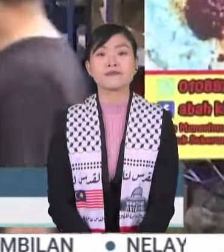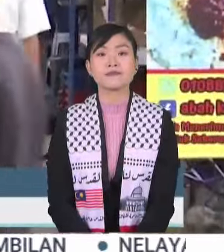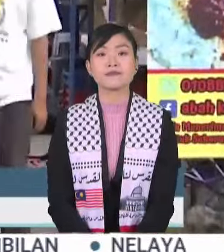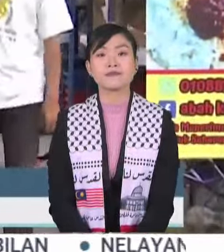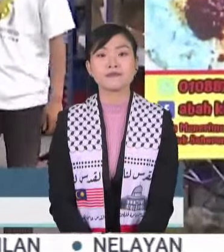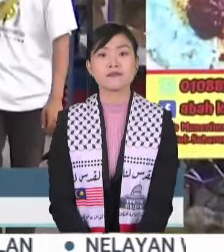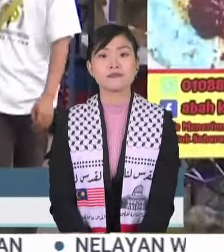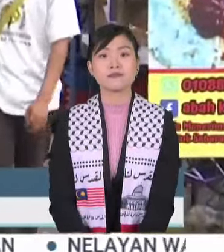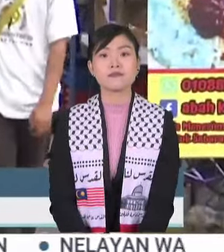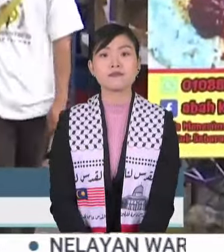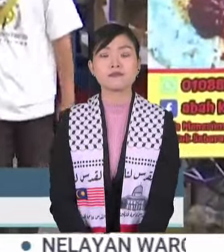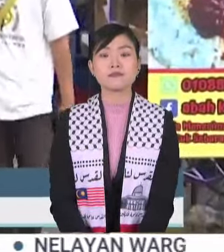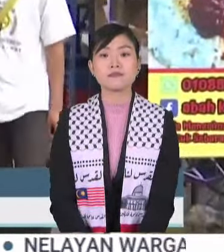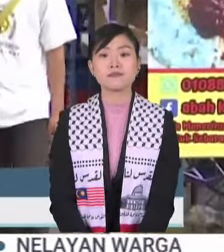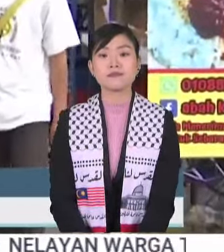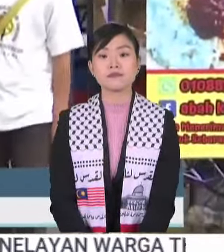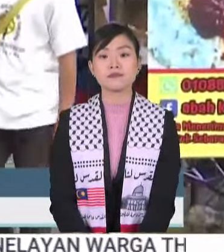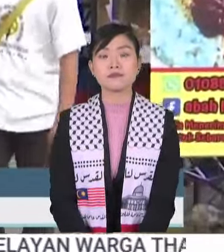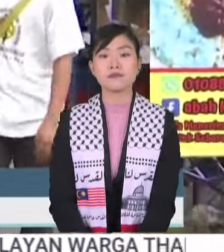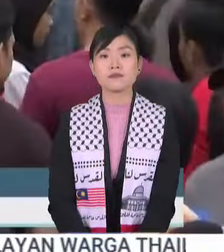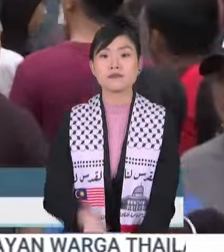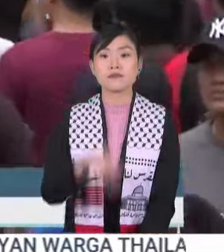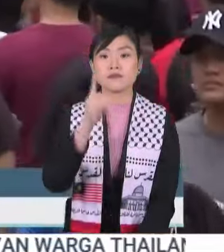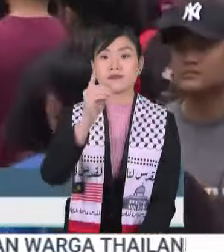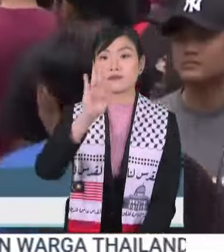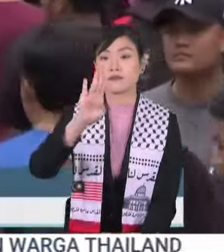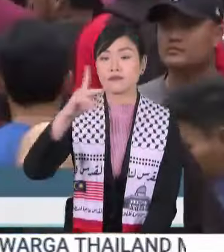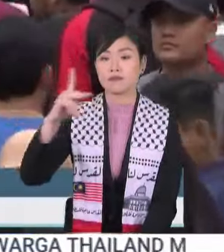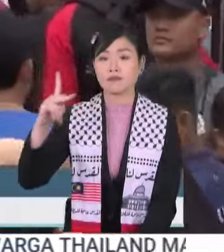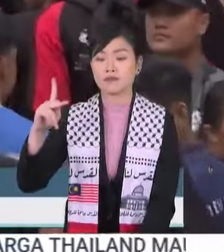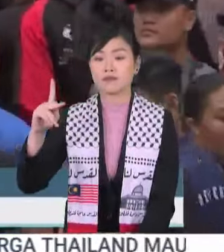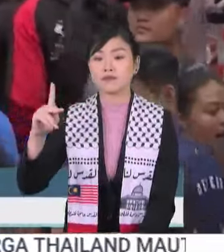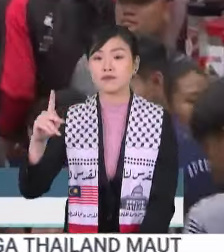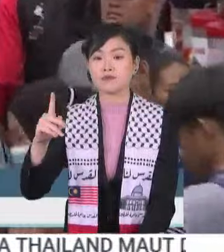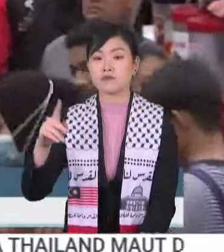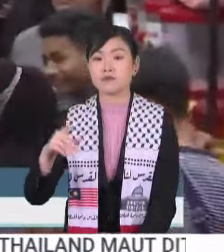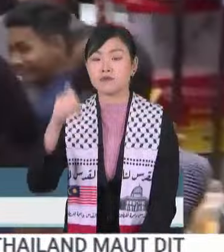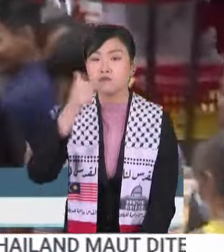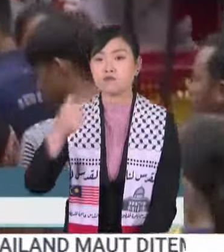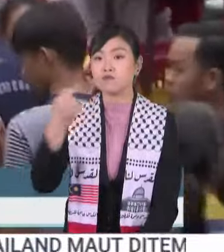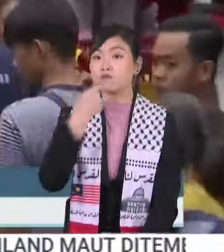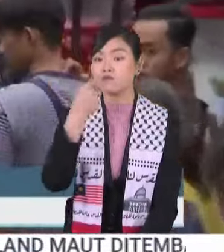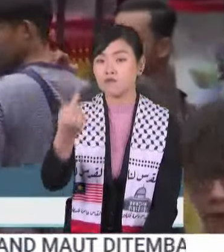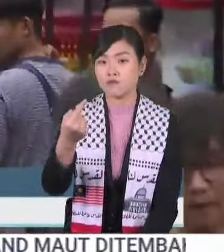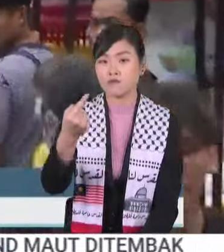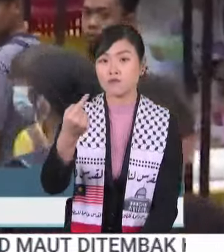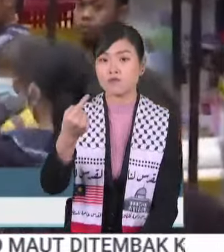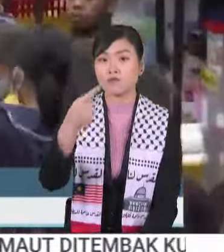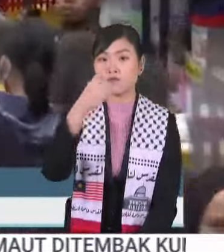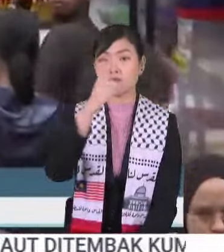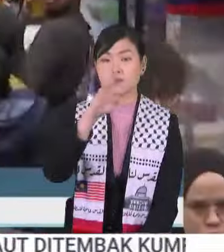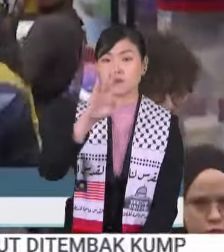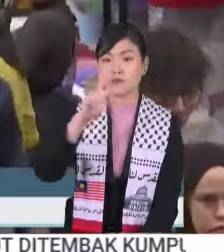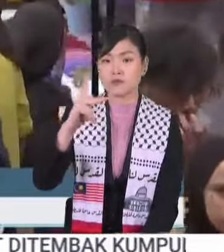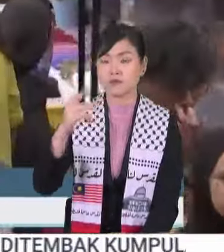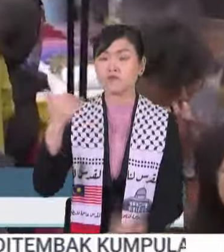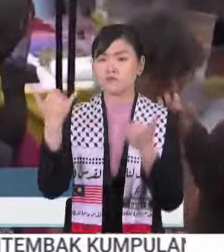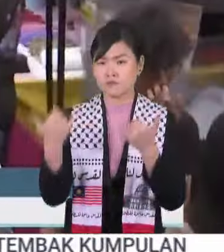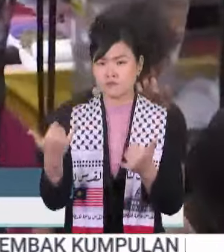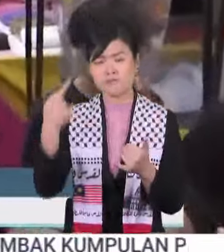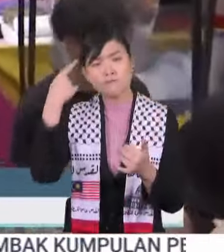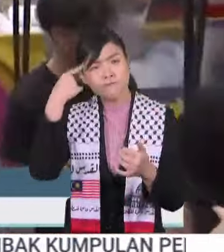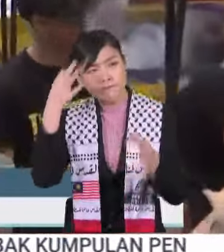permai Mayor bandaraya Kota Kinabalu Datuk Seri Sabin samitah berkata dbkk juga sedang